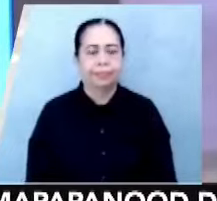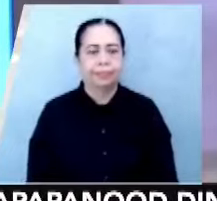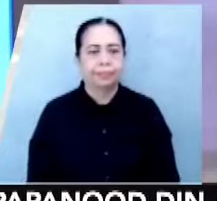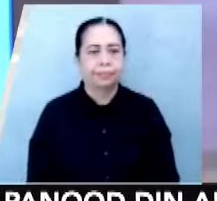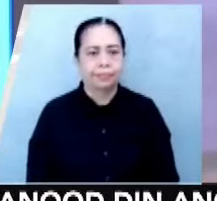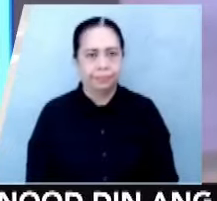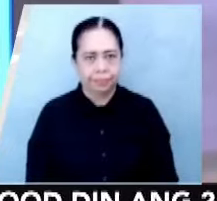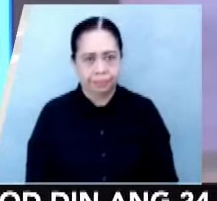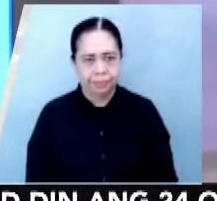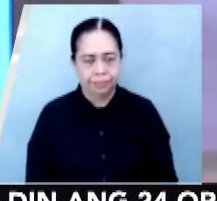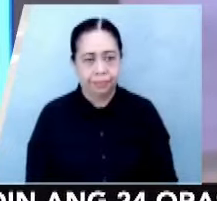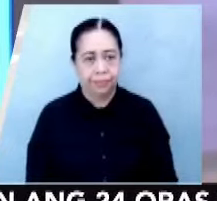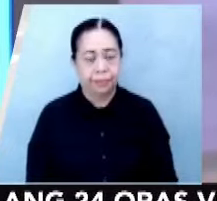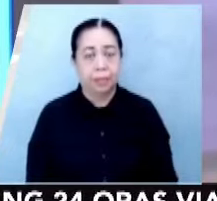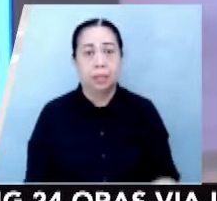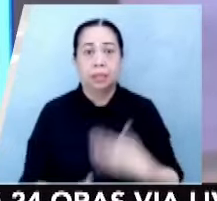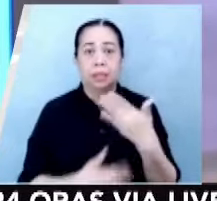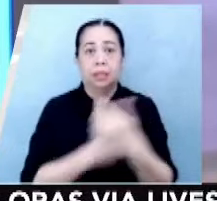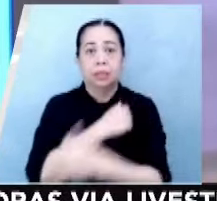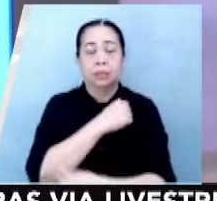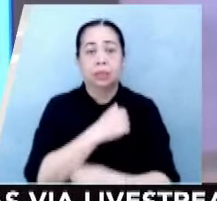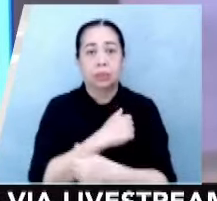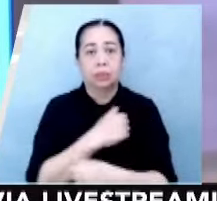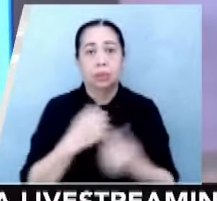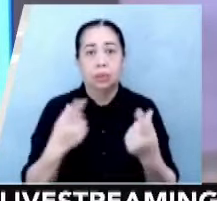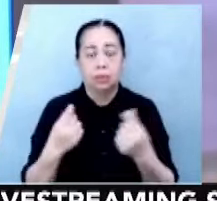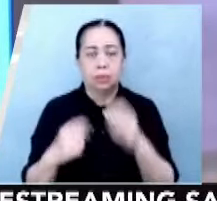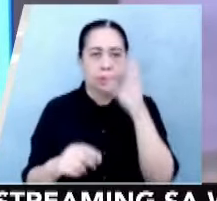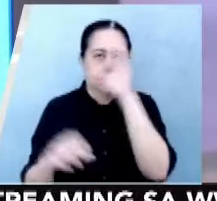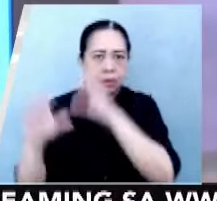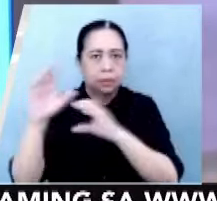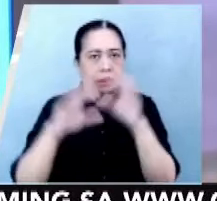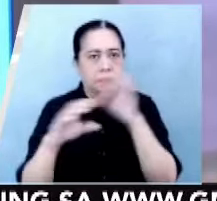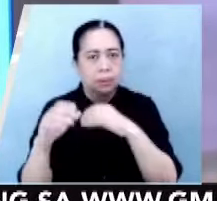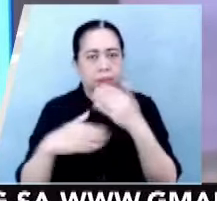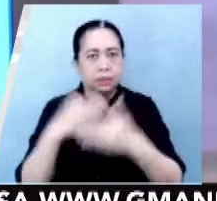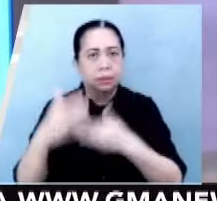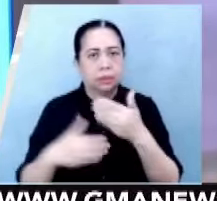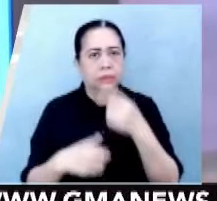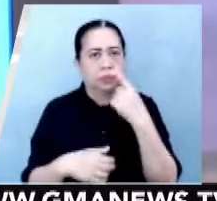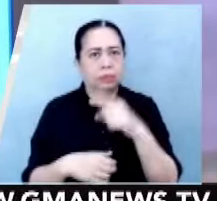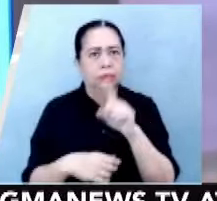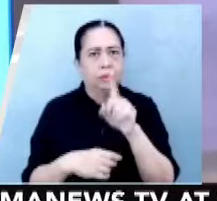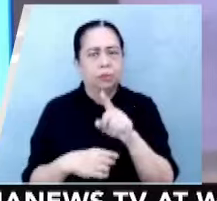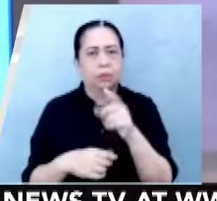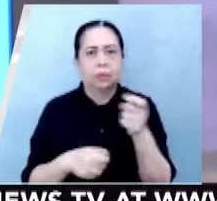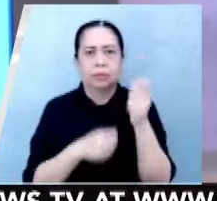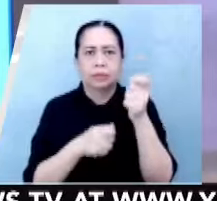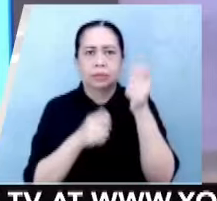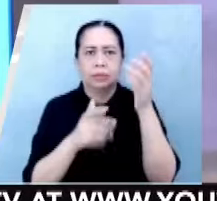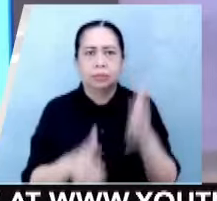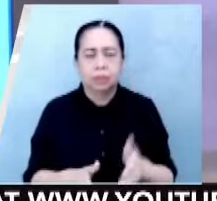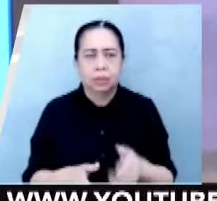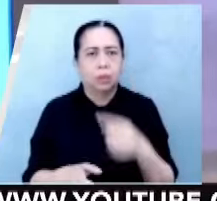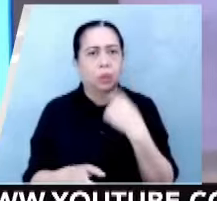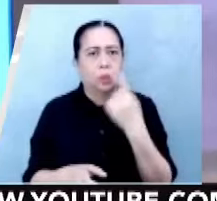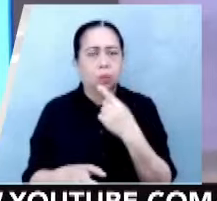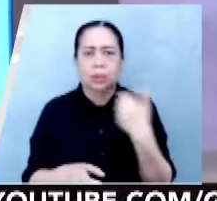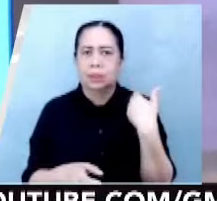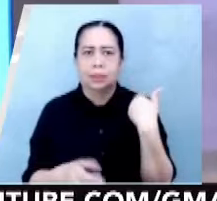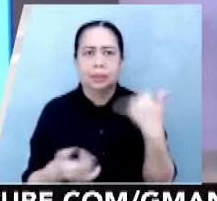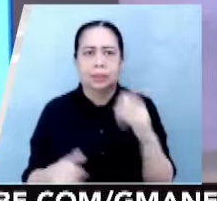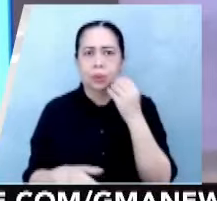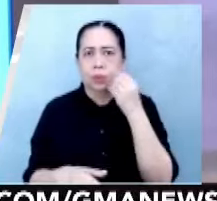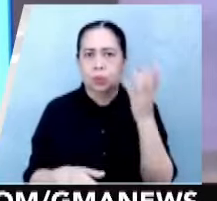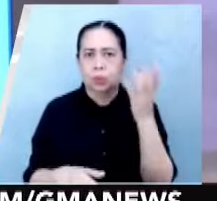Sa Aurora naman, ikinakasana ang search operation para sa isang mangingisda na hindi pa nakakauwi mula